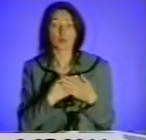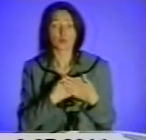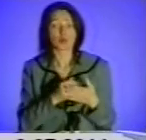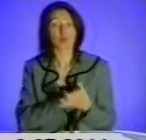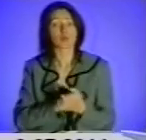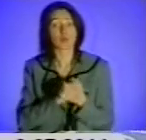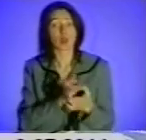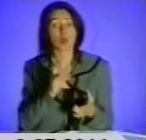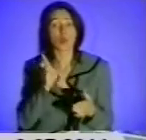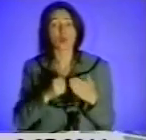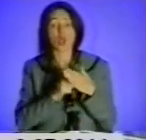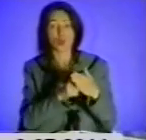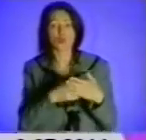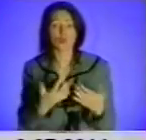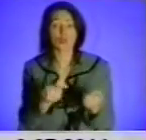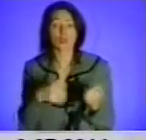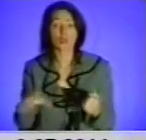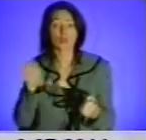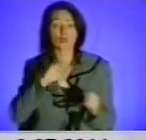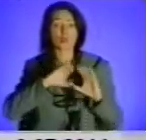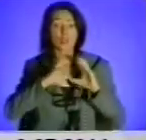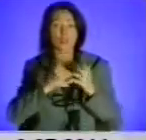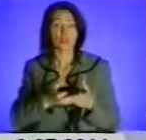бо на любові тримається весь світ.